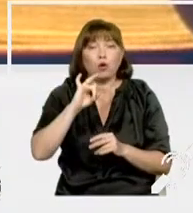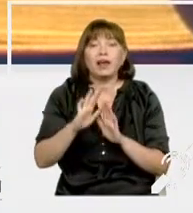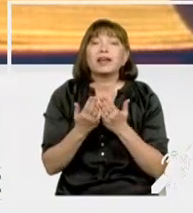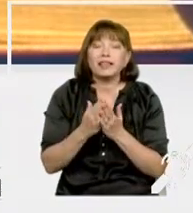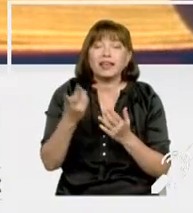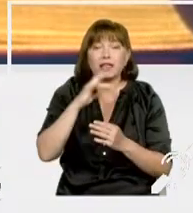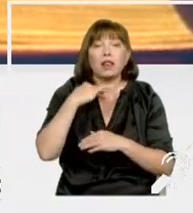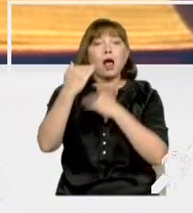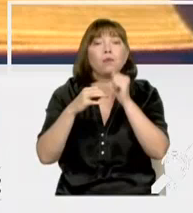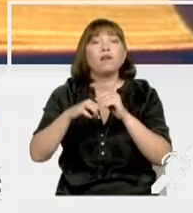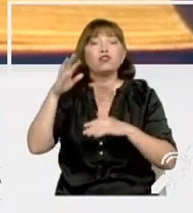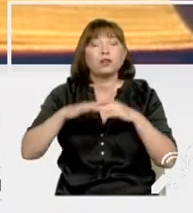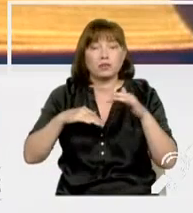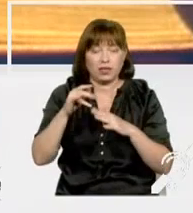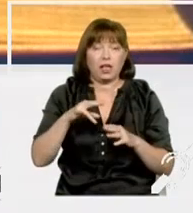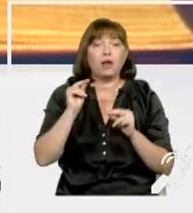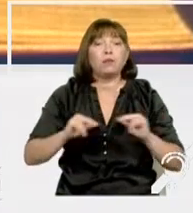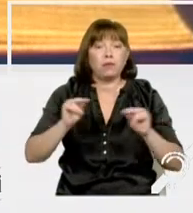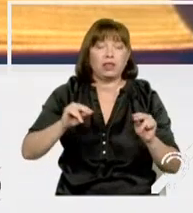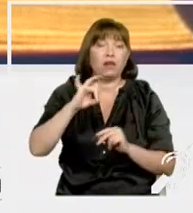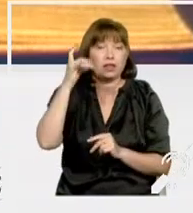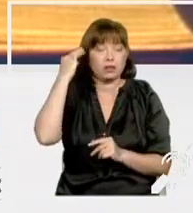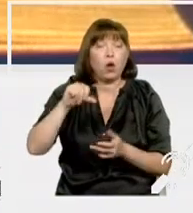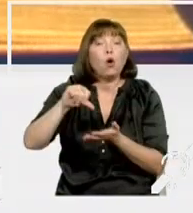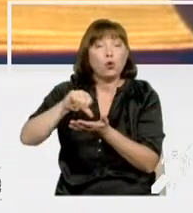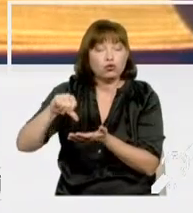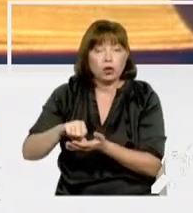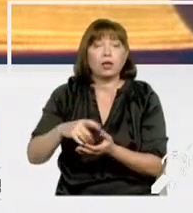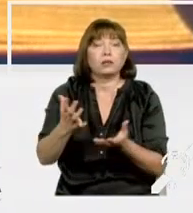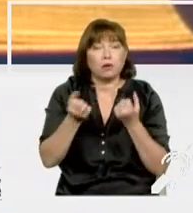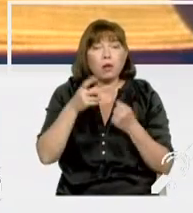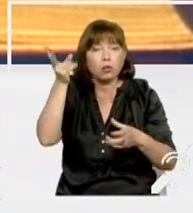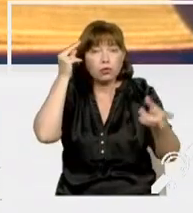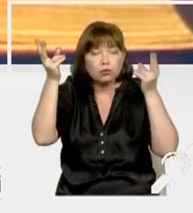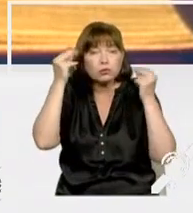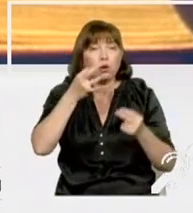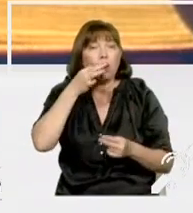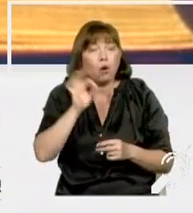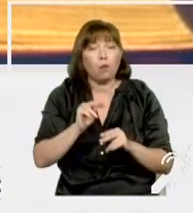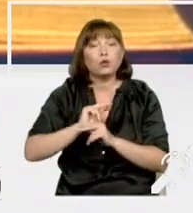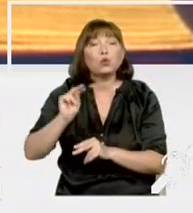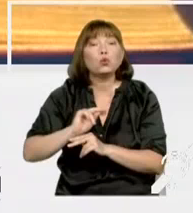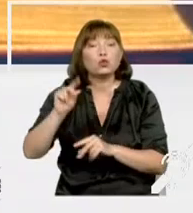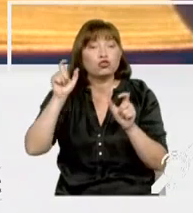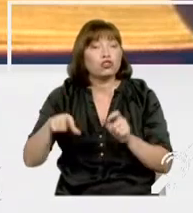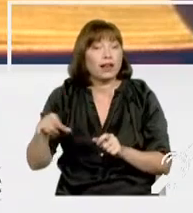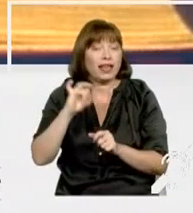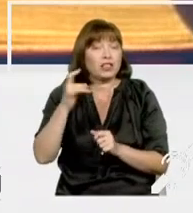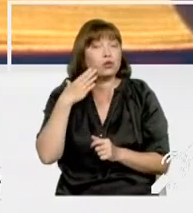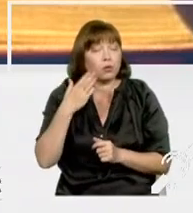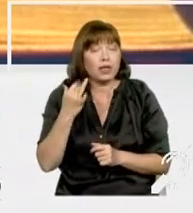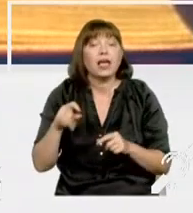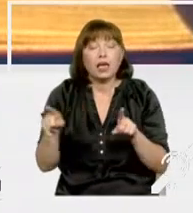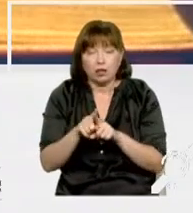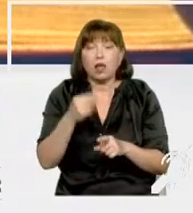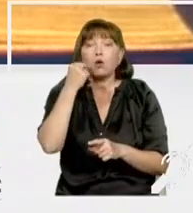perfecționarea cadrelor didactice din Republica Moldova. Participanții vor beneficia de experiența unor formatori din România și